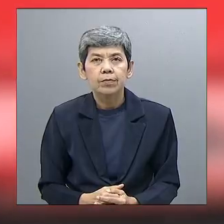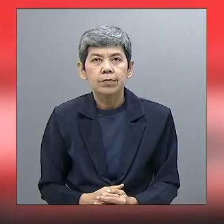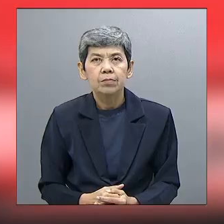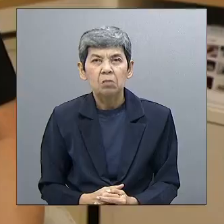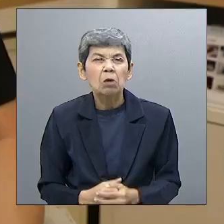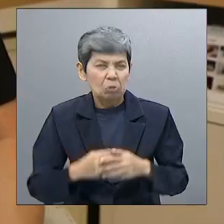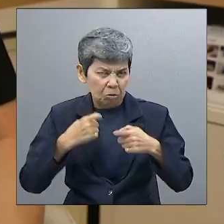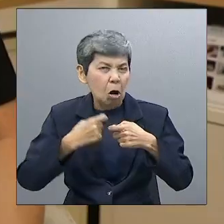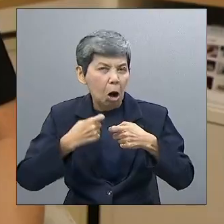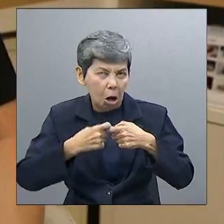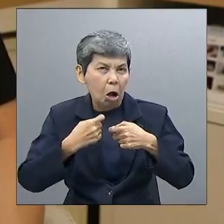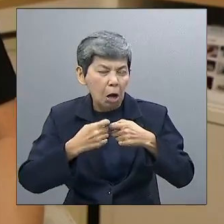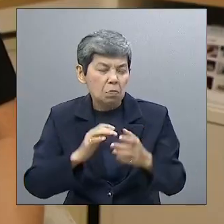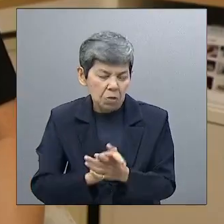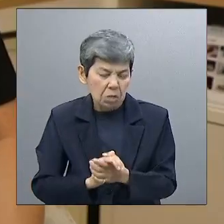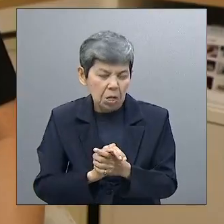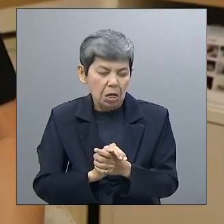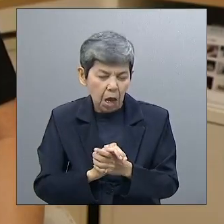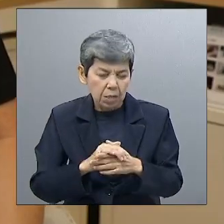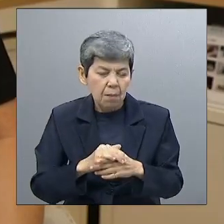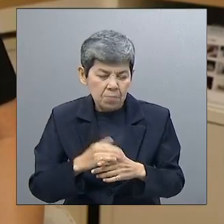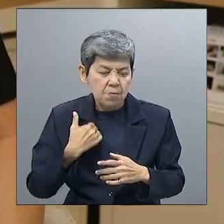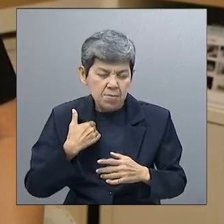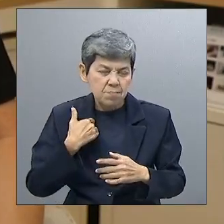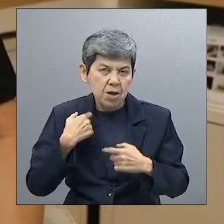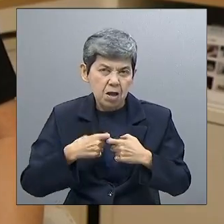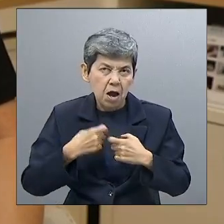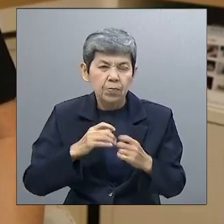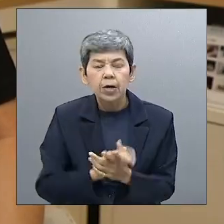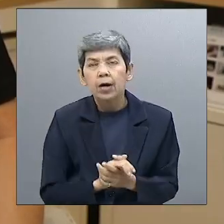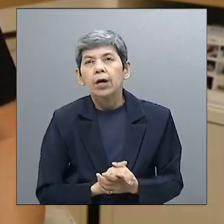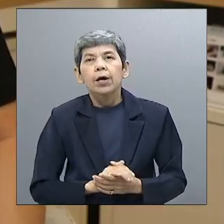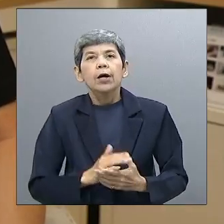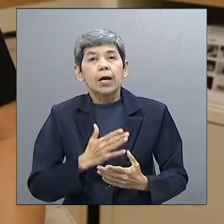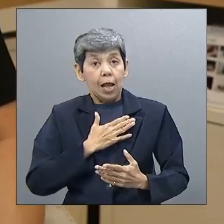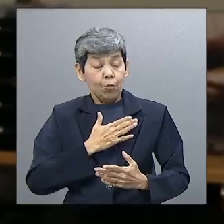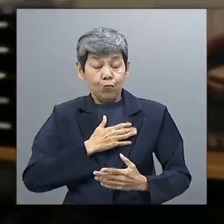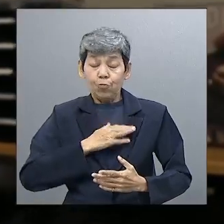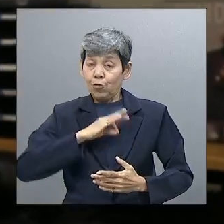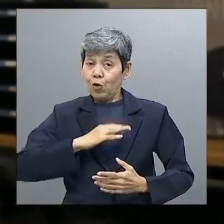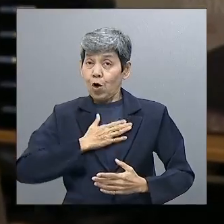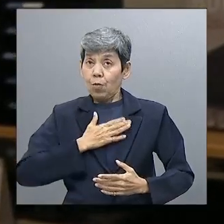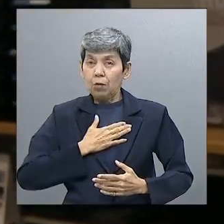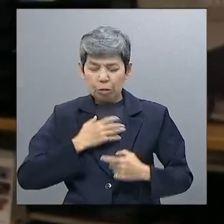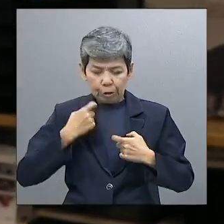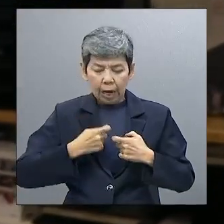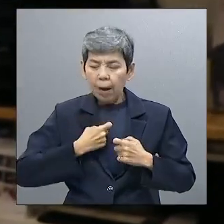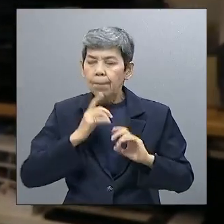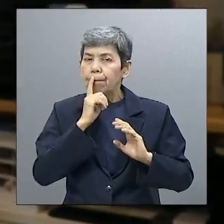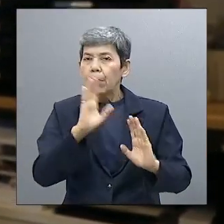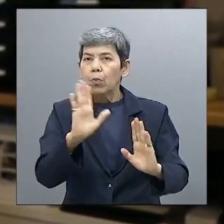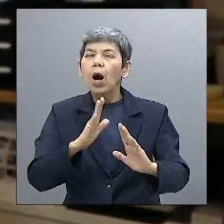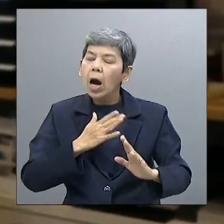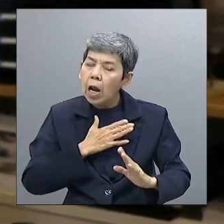ความยากผมว่าจริงทุกวงการมันมีเนาะยากจะยากง่ายแต่ทีนี้สำหรับผมอ่ะผมไม่ได้เรียกว่ามันยากแล้วกันผ